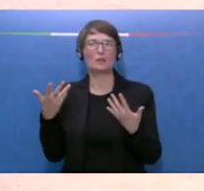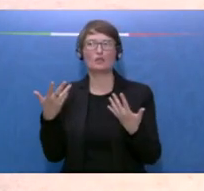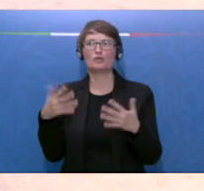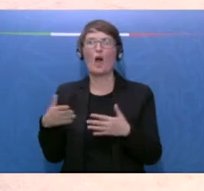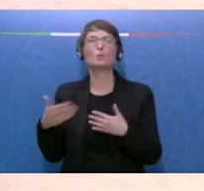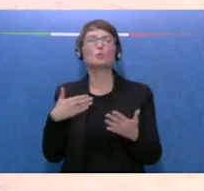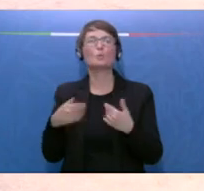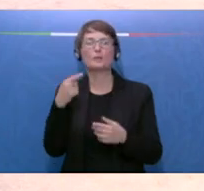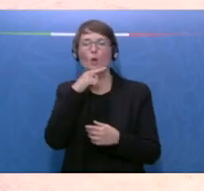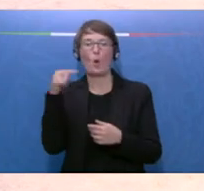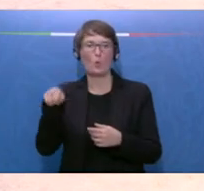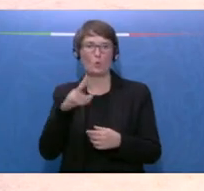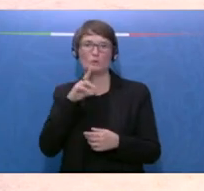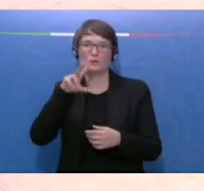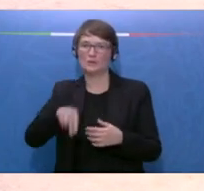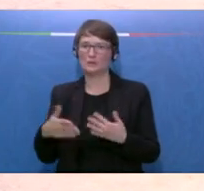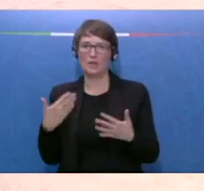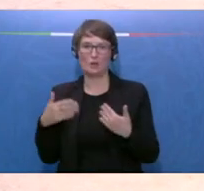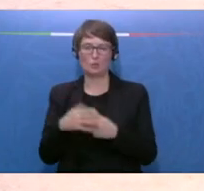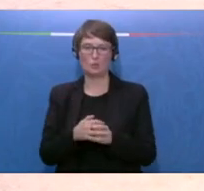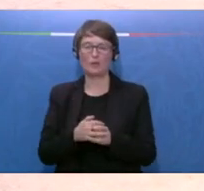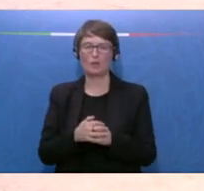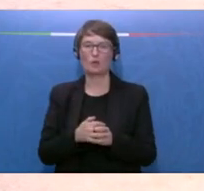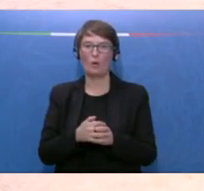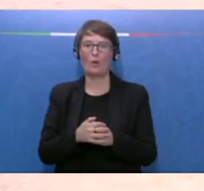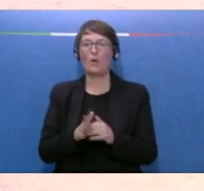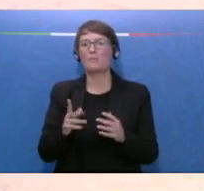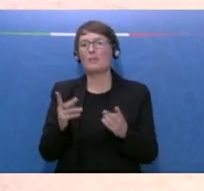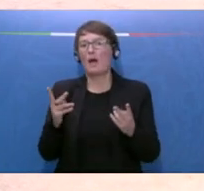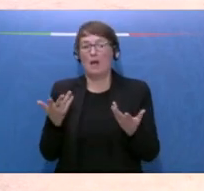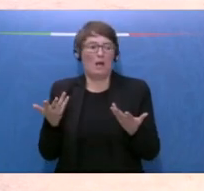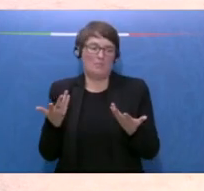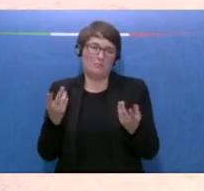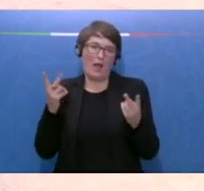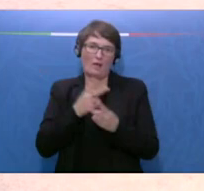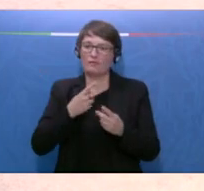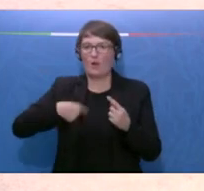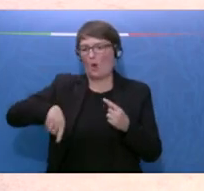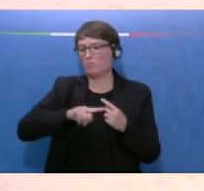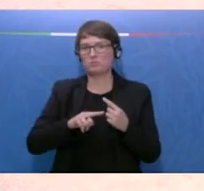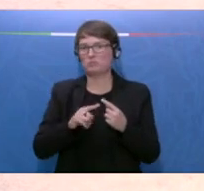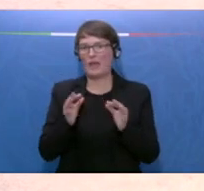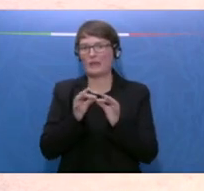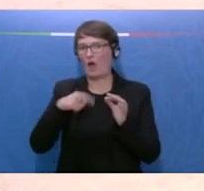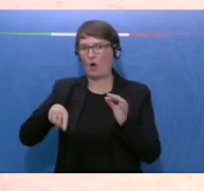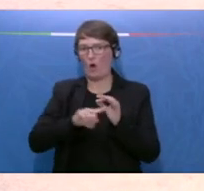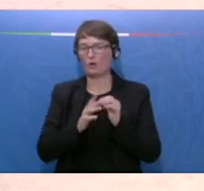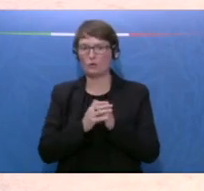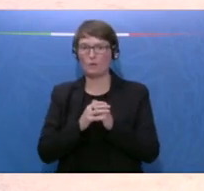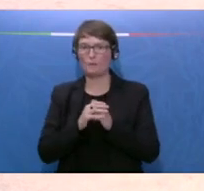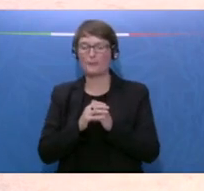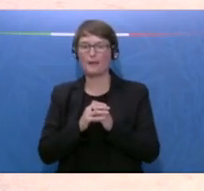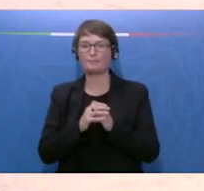russia dalla federazione russa ma è un po come dire accettato da tutti quindi bisogna che i